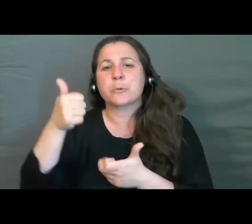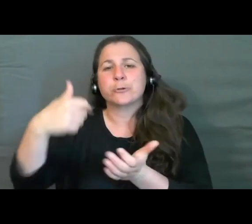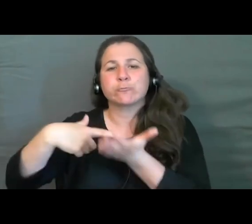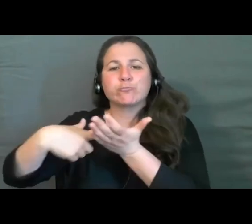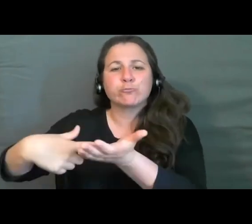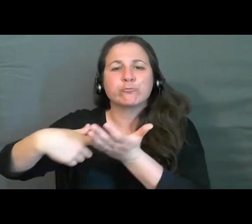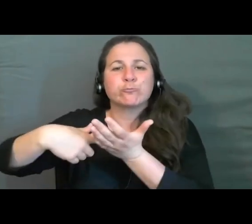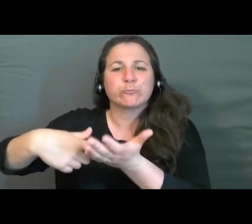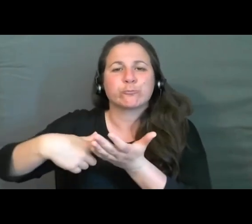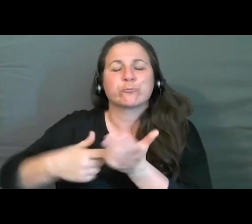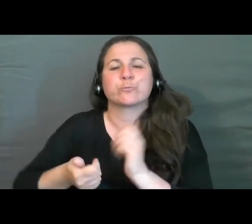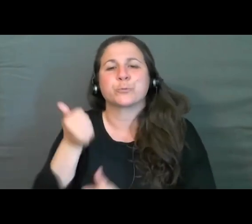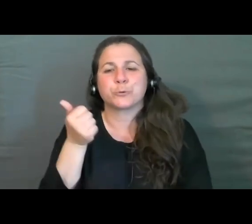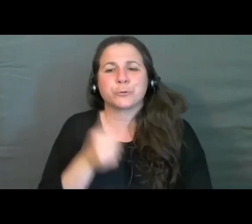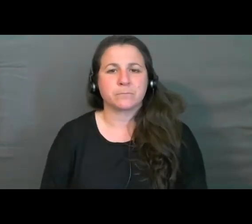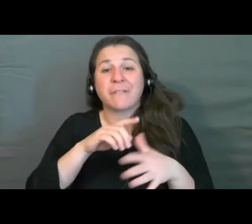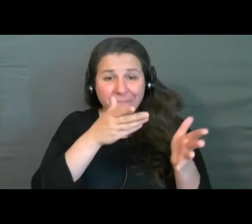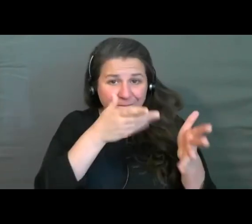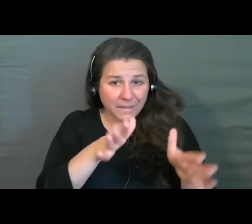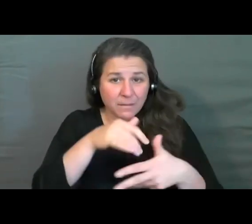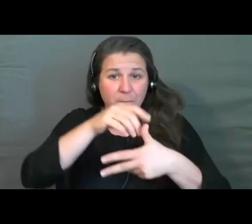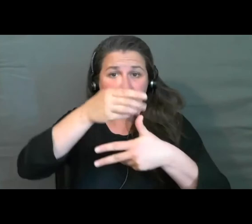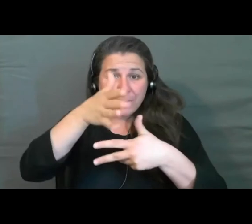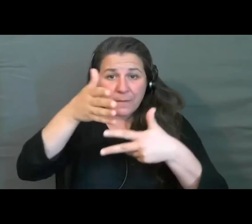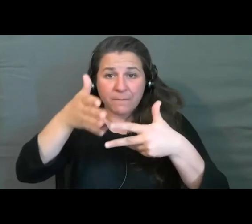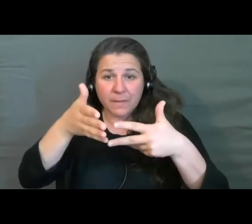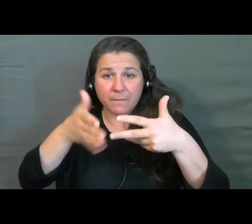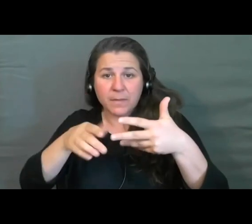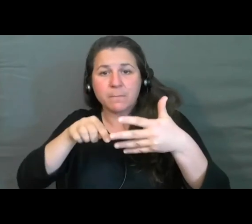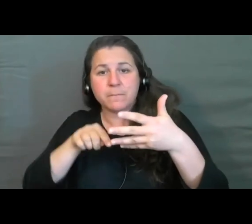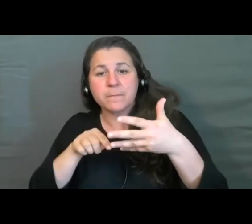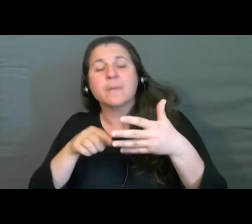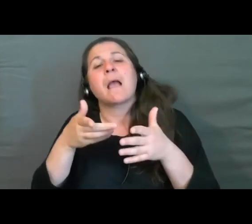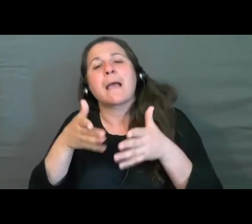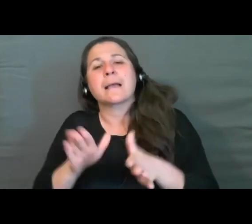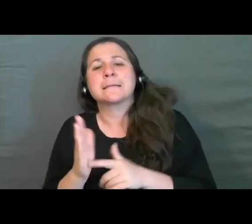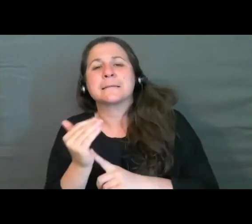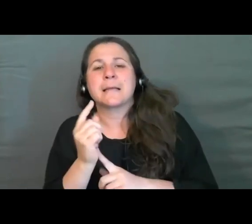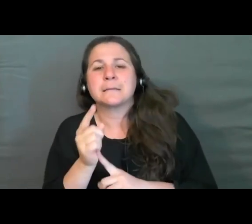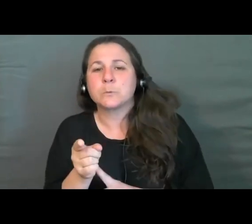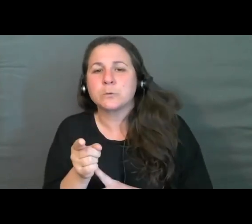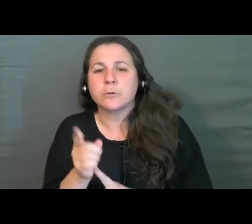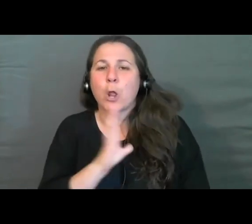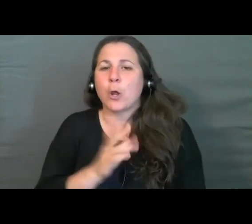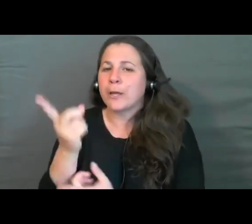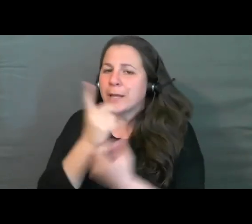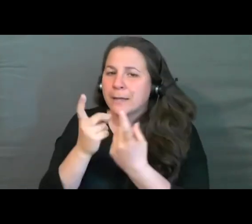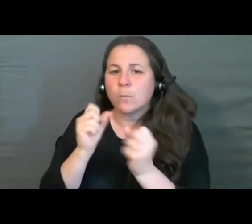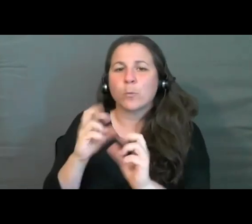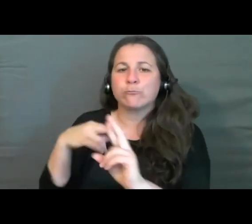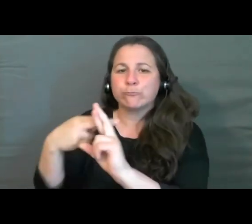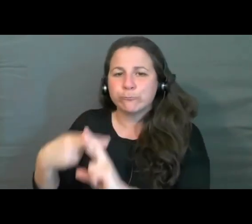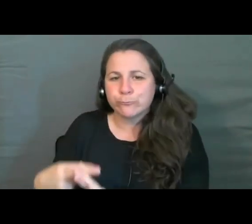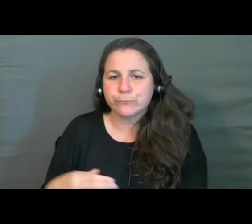Et ensuite, nous aurons une quinzaine de minutes pour une période où nous pourrons répondre à plusieurs de vos questions.